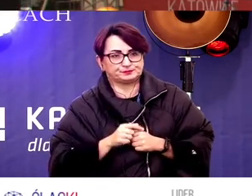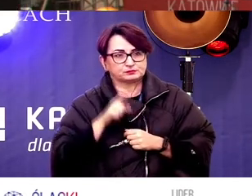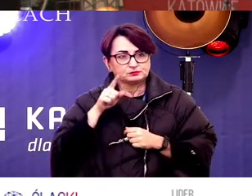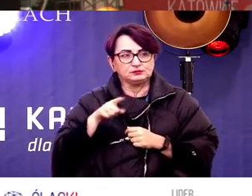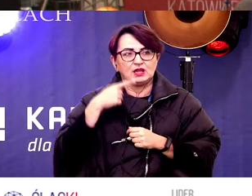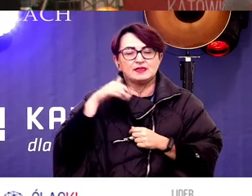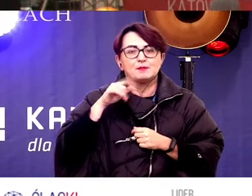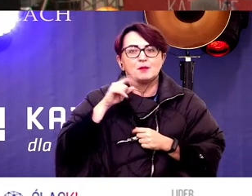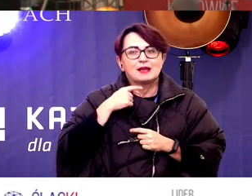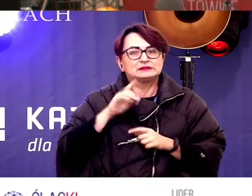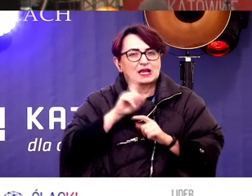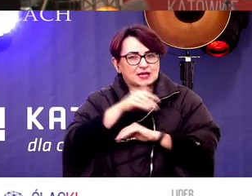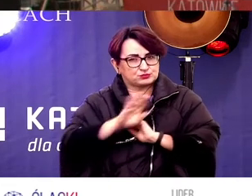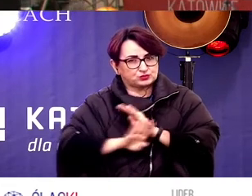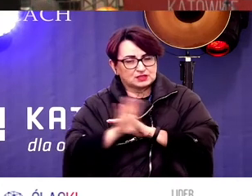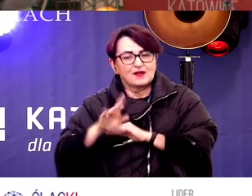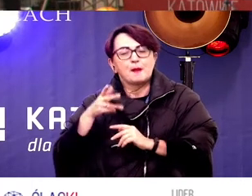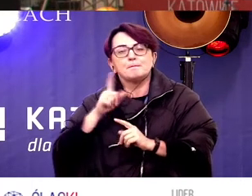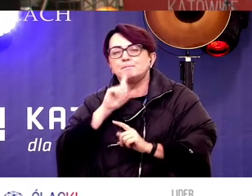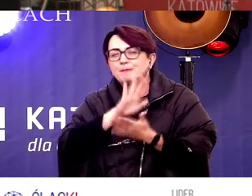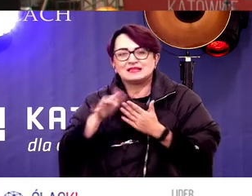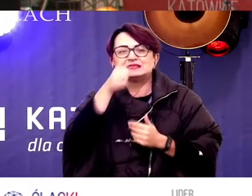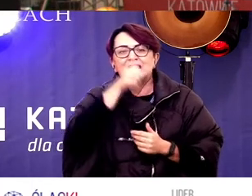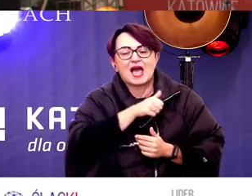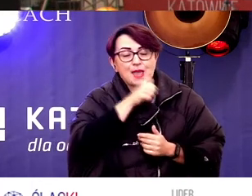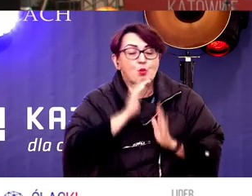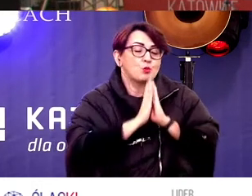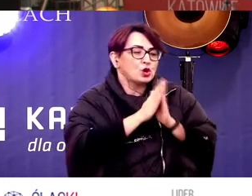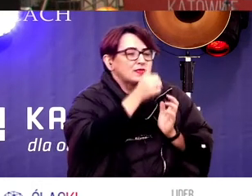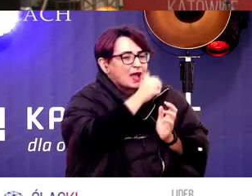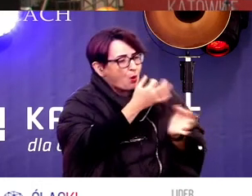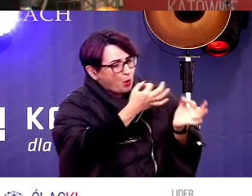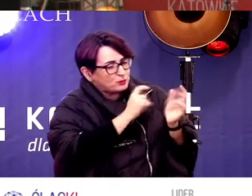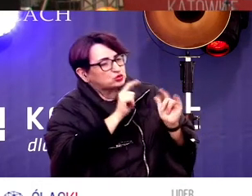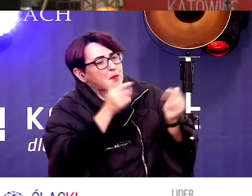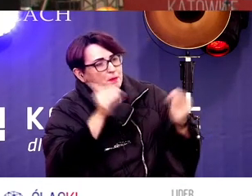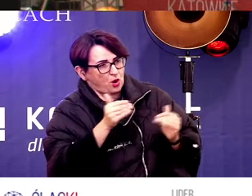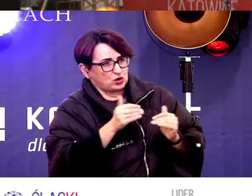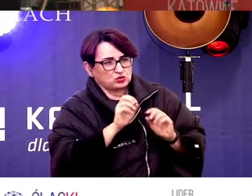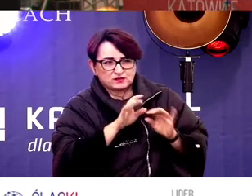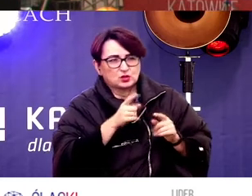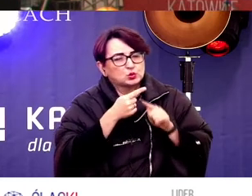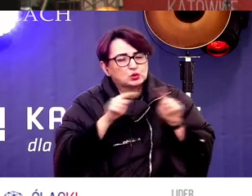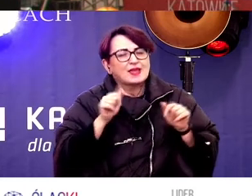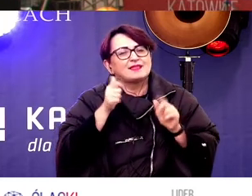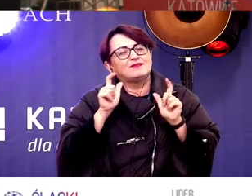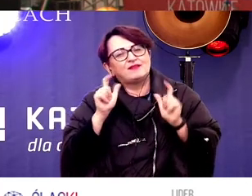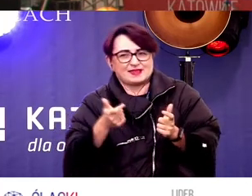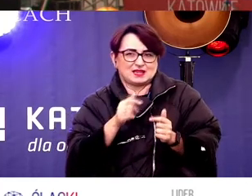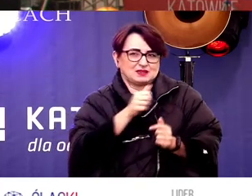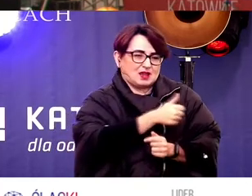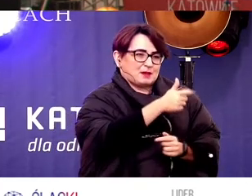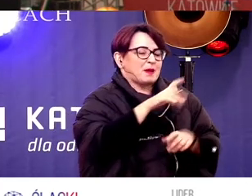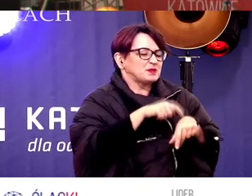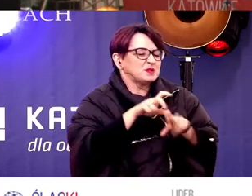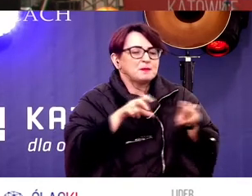bez tajemnic. Proszę nam uchylić rąbka tajemnicy i opowiedzieć, oczywiście na ile panowie będą mogli, o jakimś może po jednym wydarzeniu, bo czas